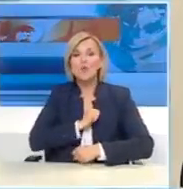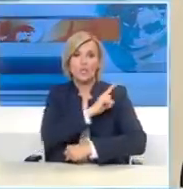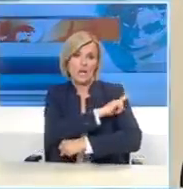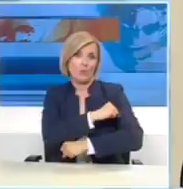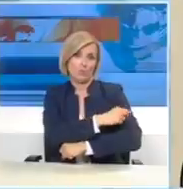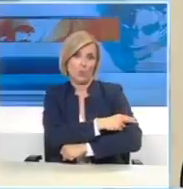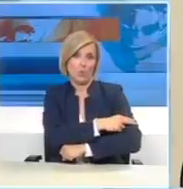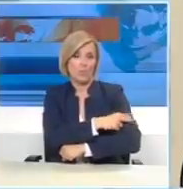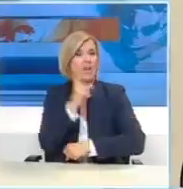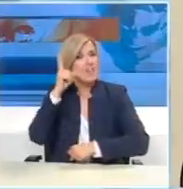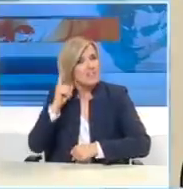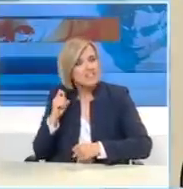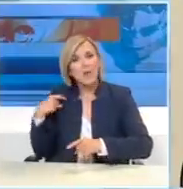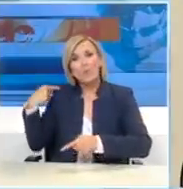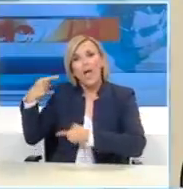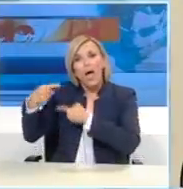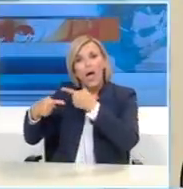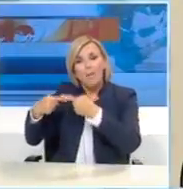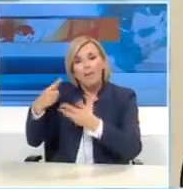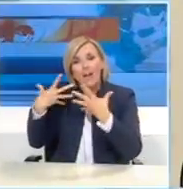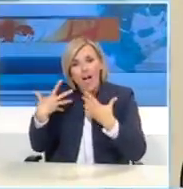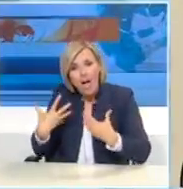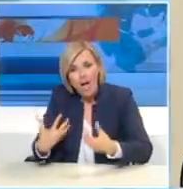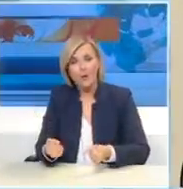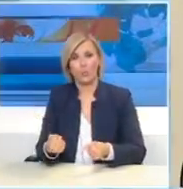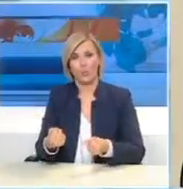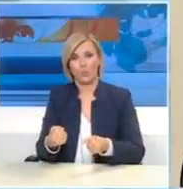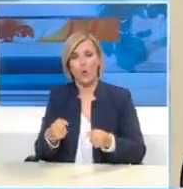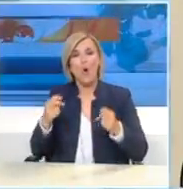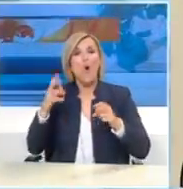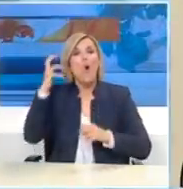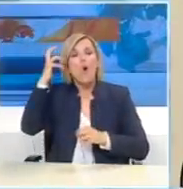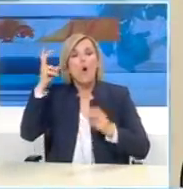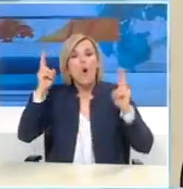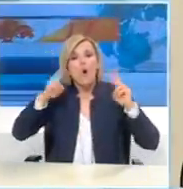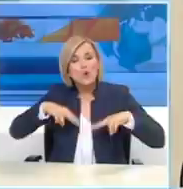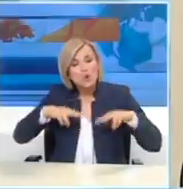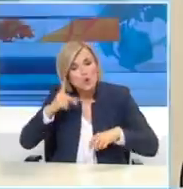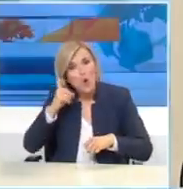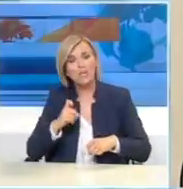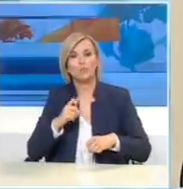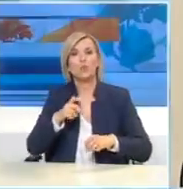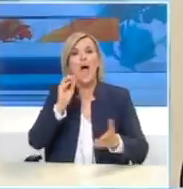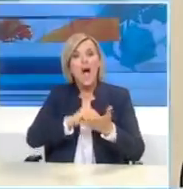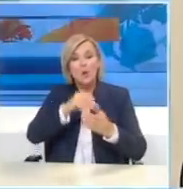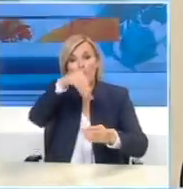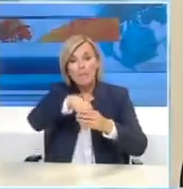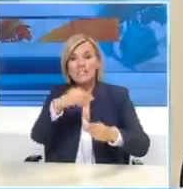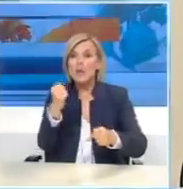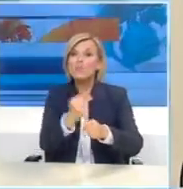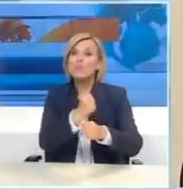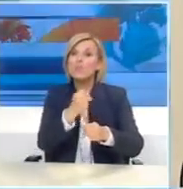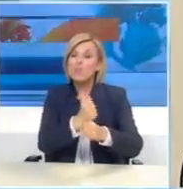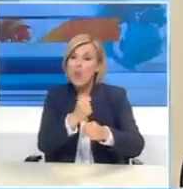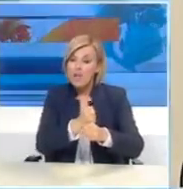πώς το ιατρικό, νοσηλευτικό και λοιπό προσωπικό πρέπει να προστατεύεται και πώς αντιμετωπίζονται τέτοια περιστατικά, και οι